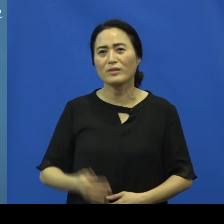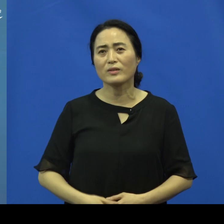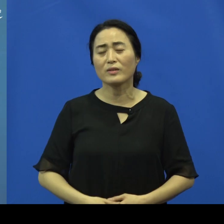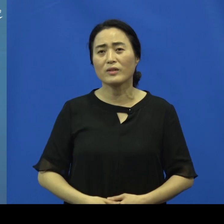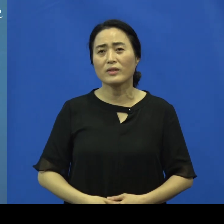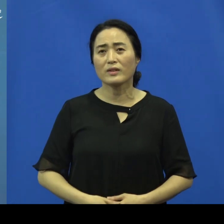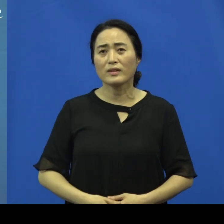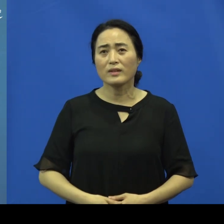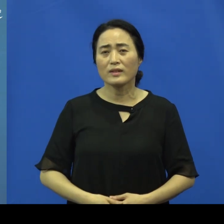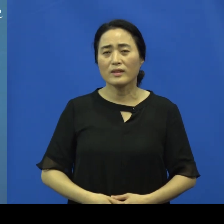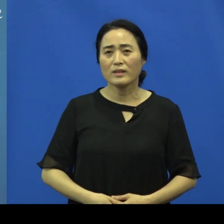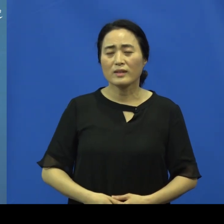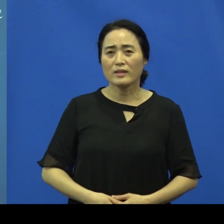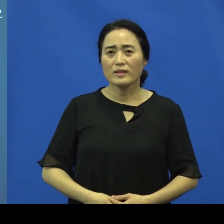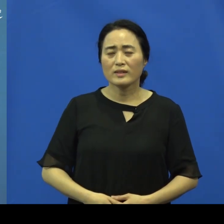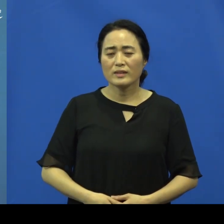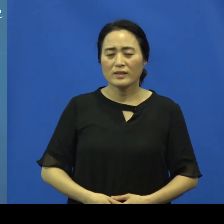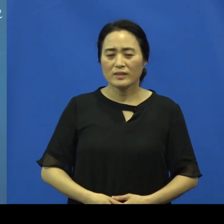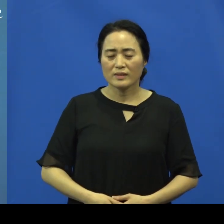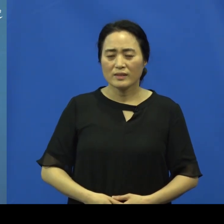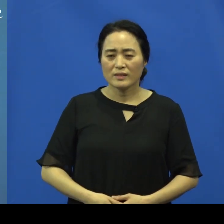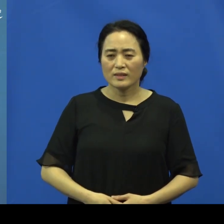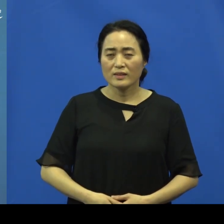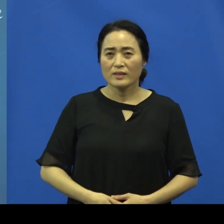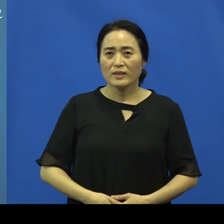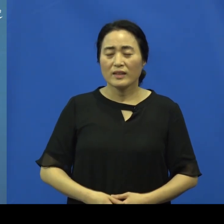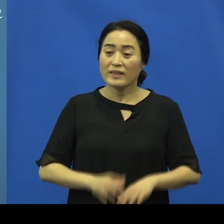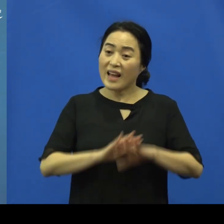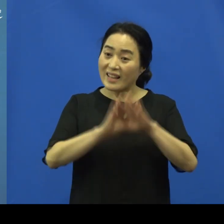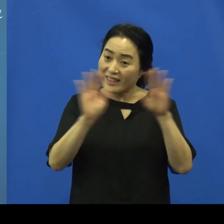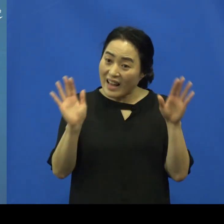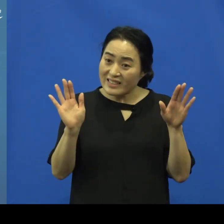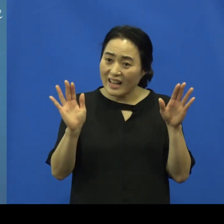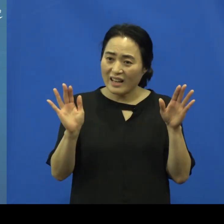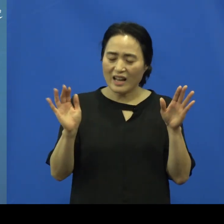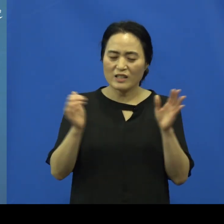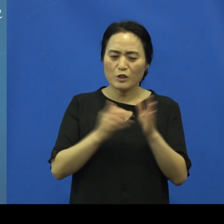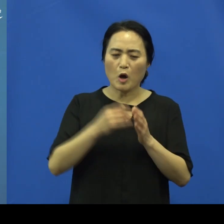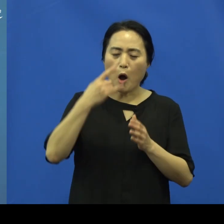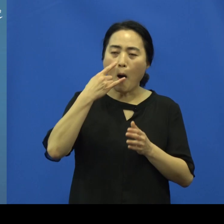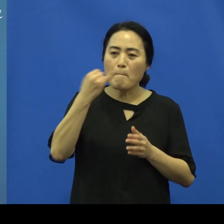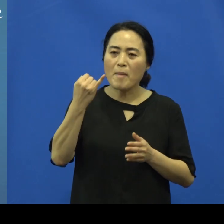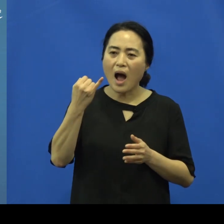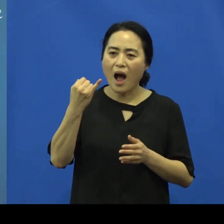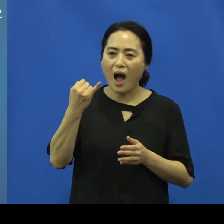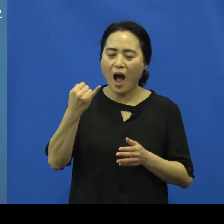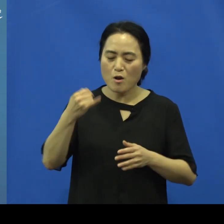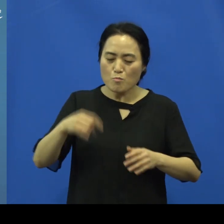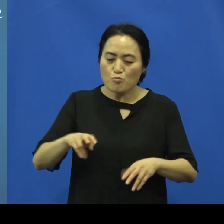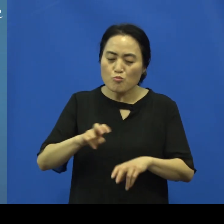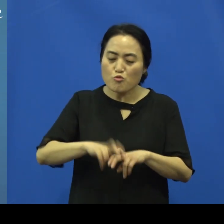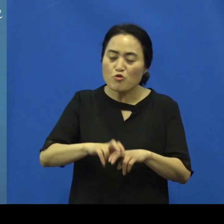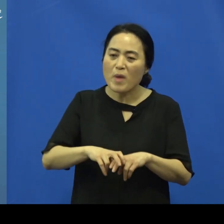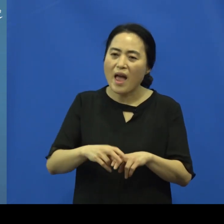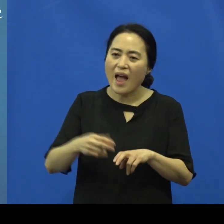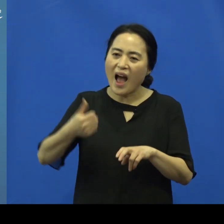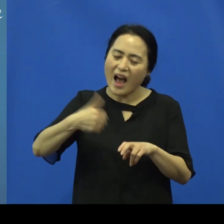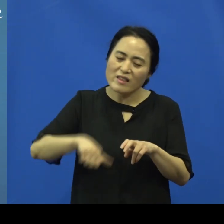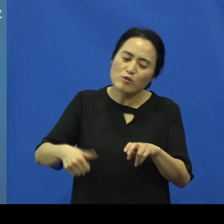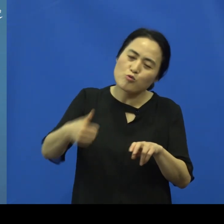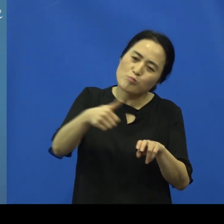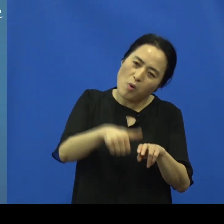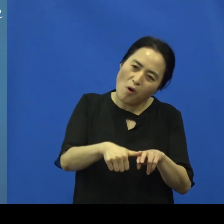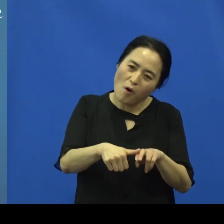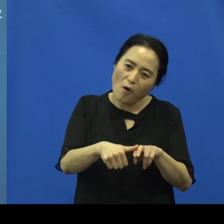이 아이가 어머니의 나까지는 있었어요. 근데 자기 무릎에 두었는데